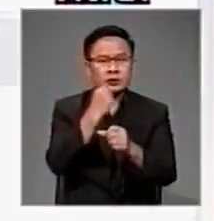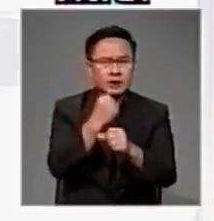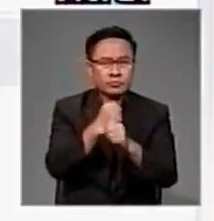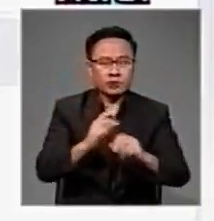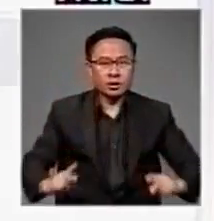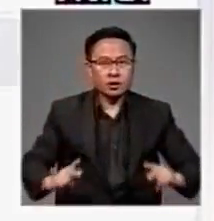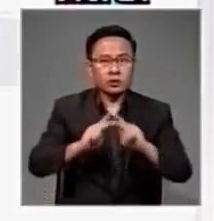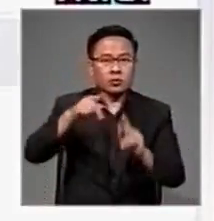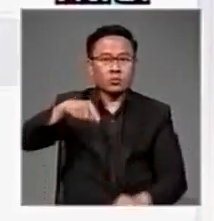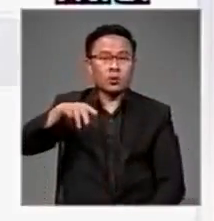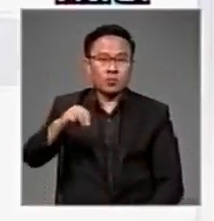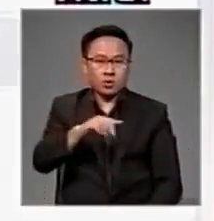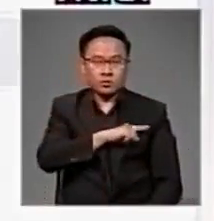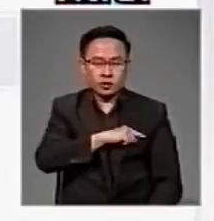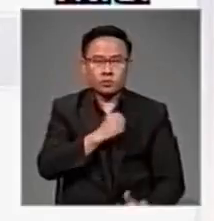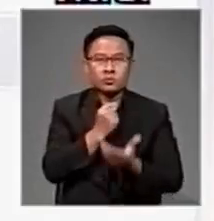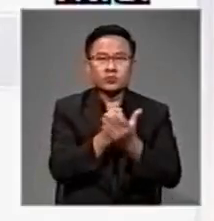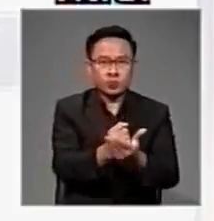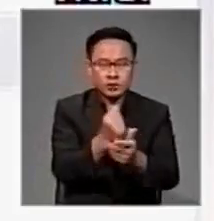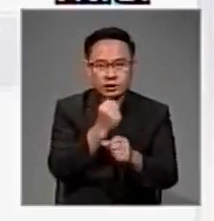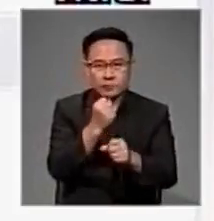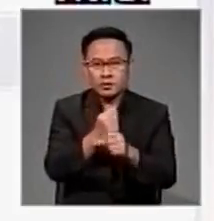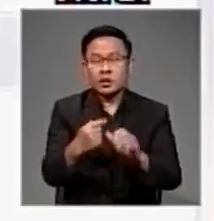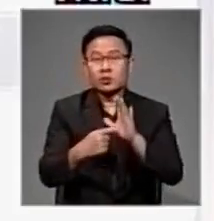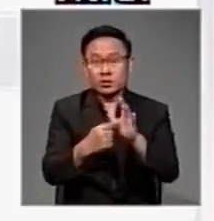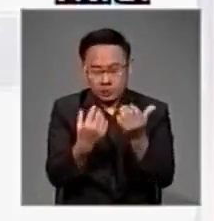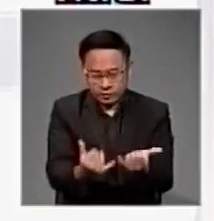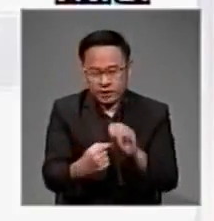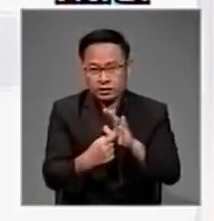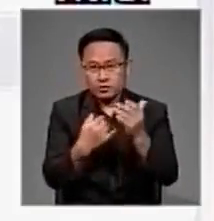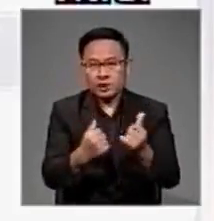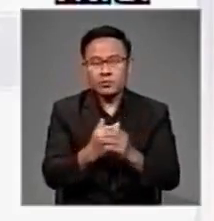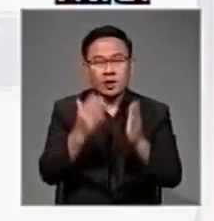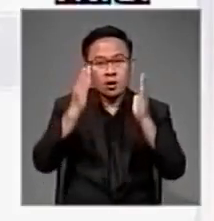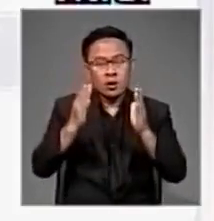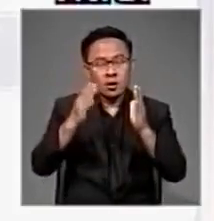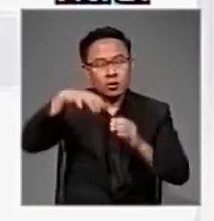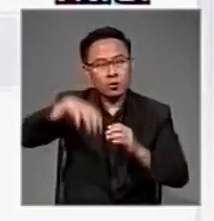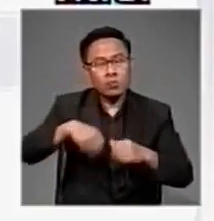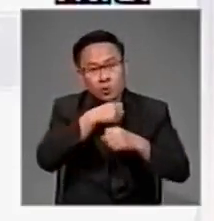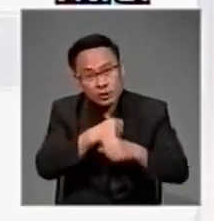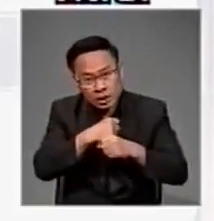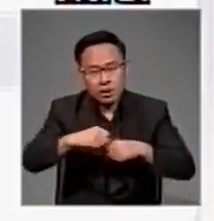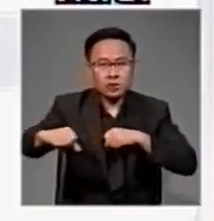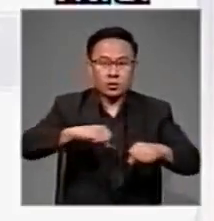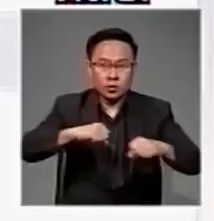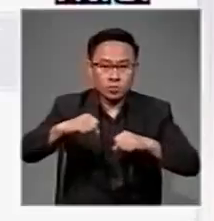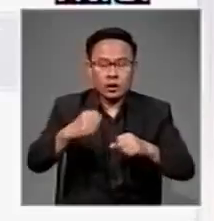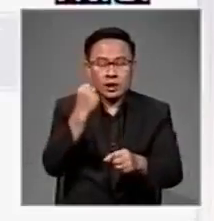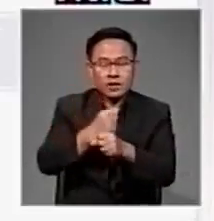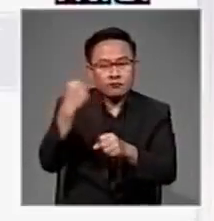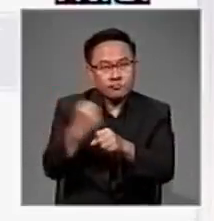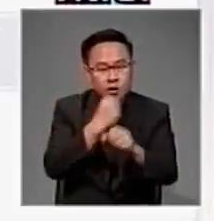มีกิจกรรมเพิ่มซึ่งกระทรวงพัฒนาสังคมได้นำเข้ามาตอนอย่างสมมติอย่างวันนี้นะฮะ